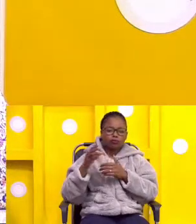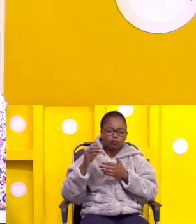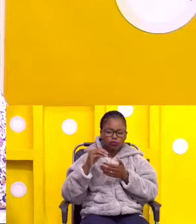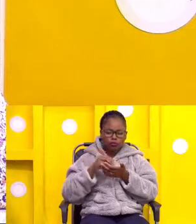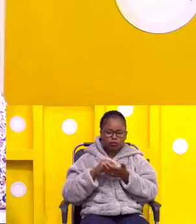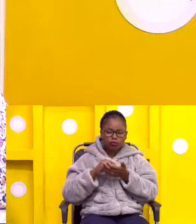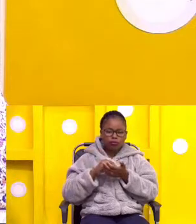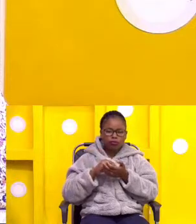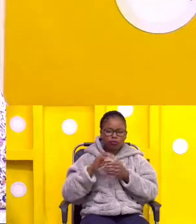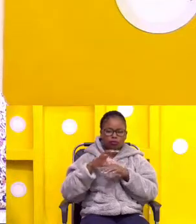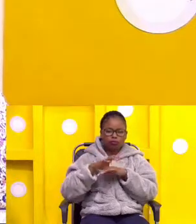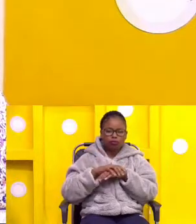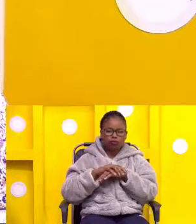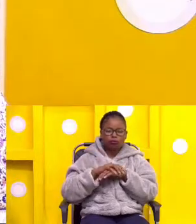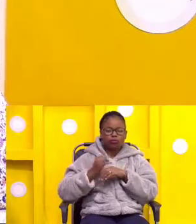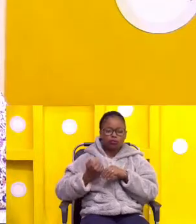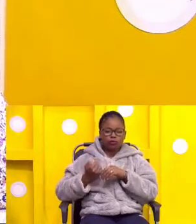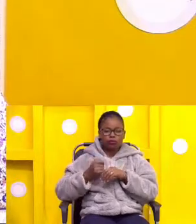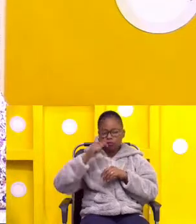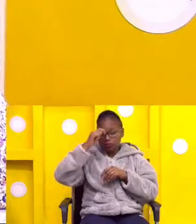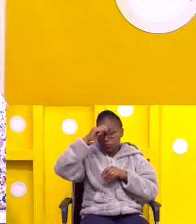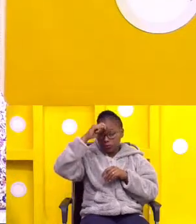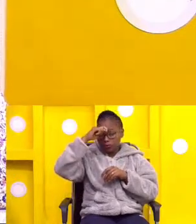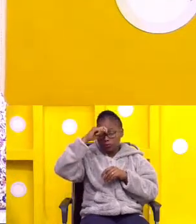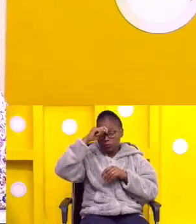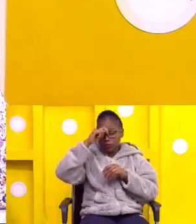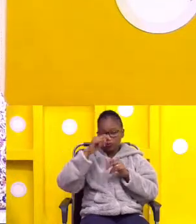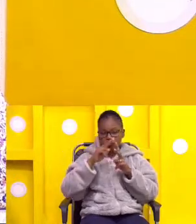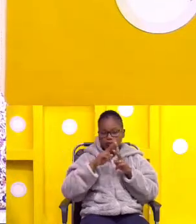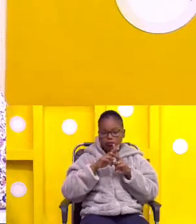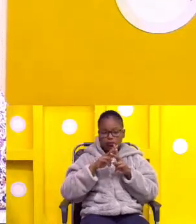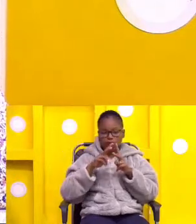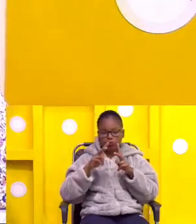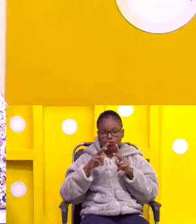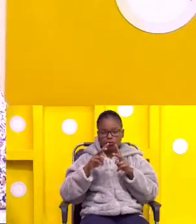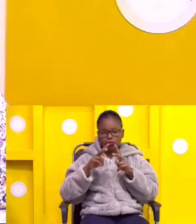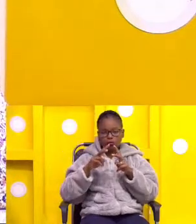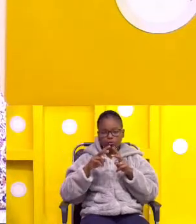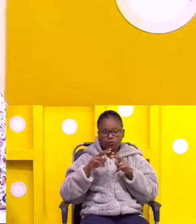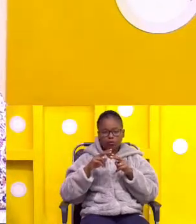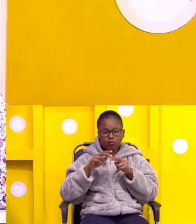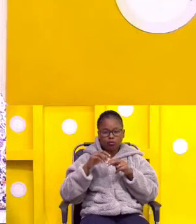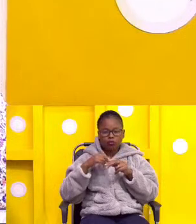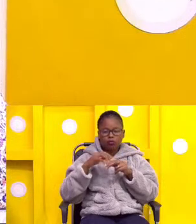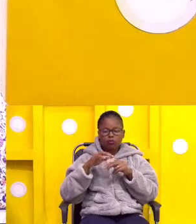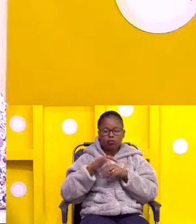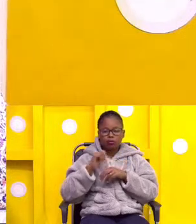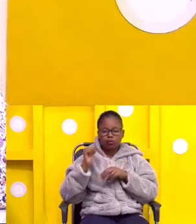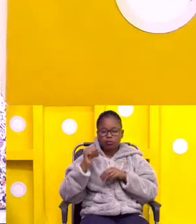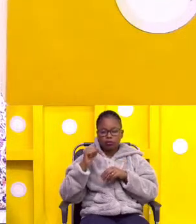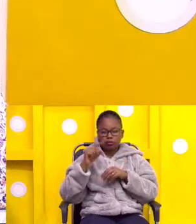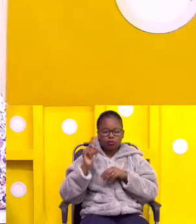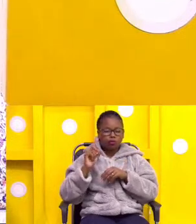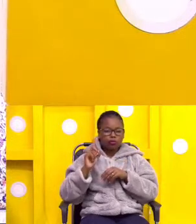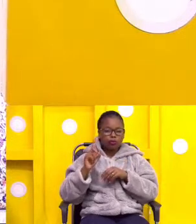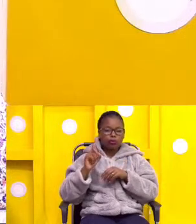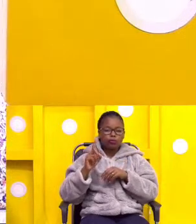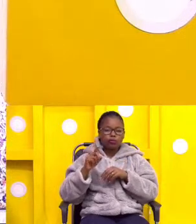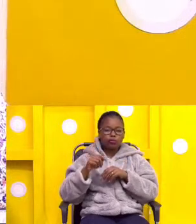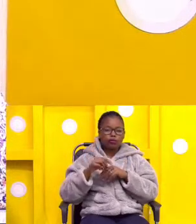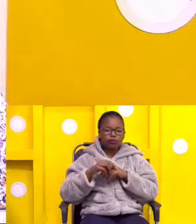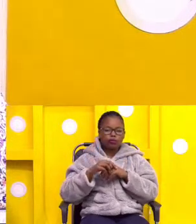mũgĩ, no nowe wasportirwo thĩiniĩ wa thukuru-inĩ ĩrĩa thomagĩra. Ndikũmĩgweta tondũ ĩrĩ o gũkũ Nairobi.